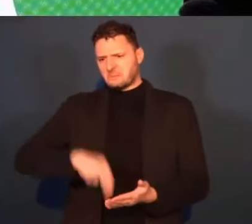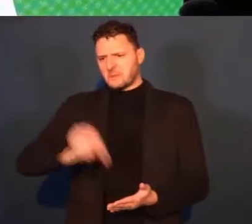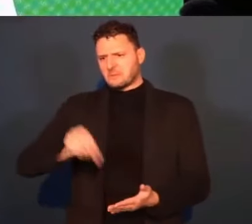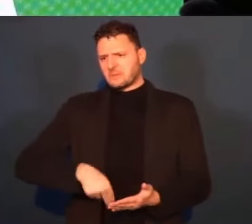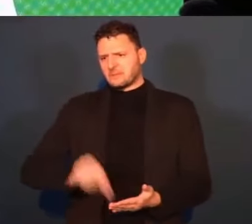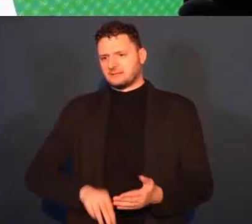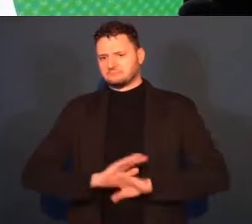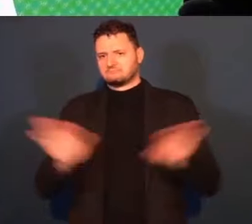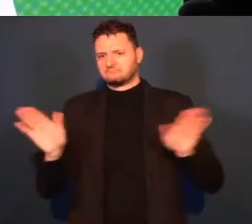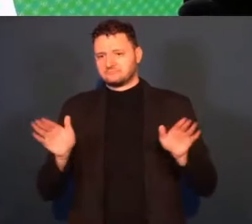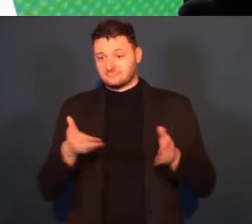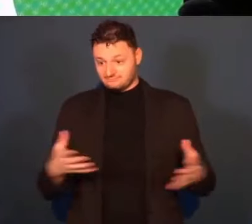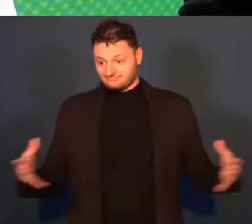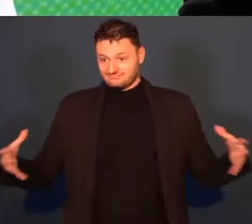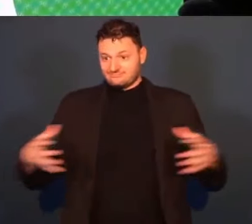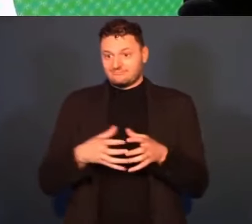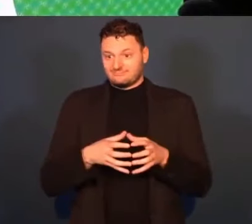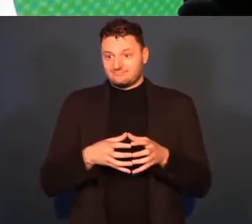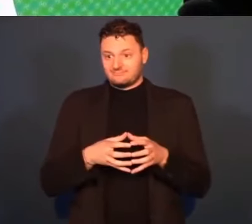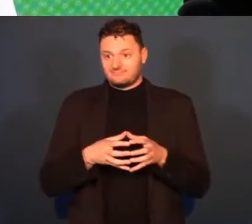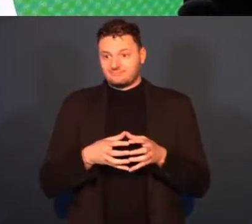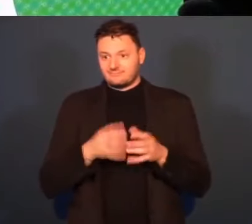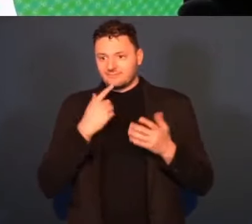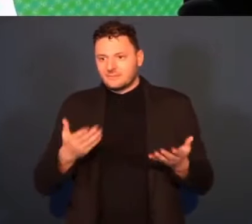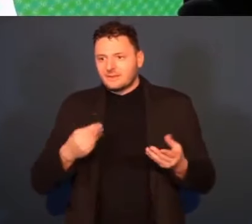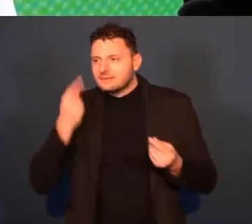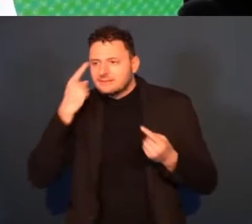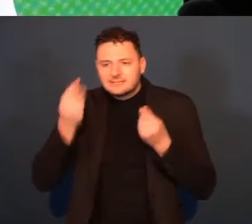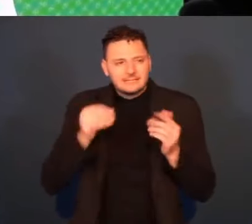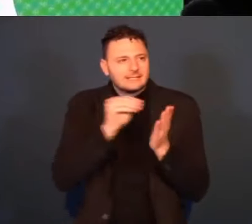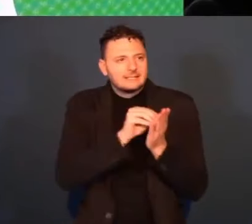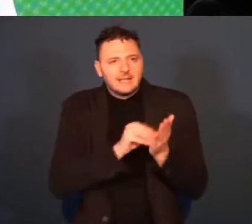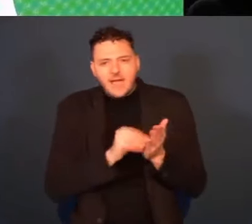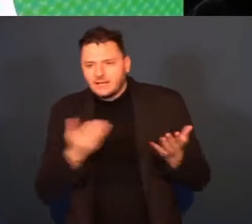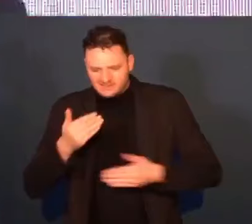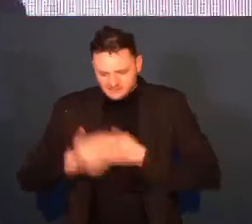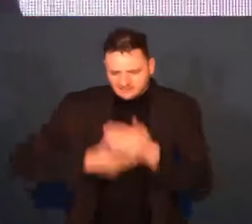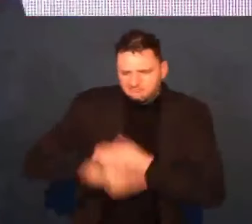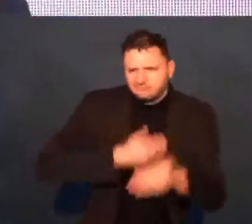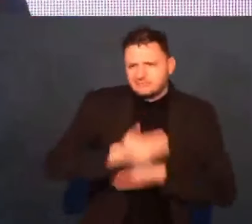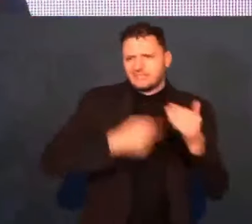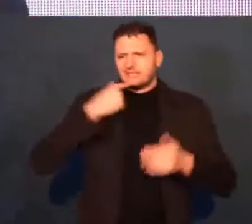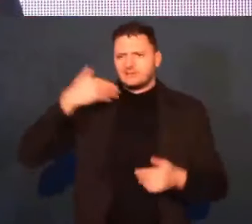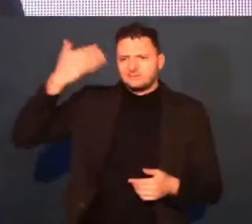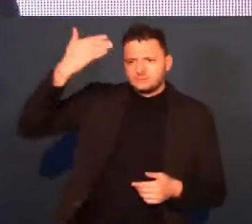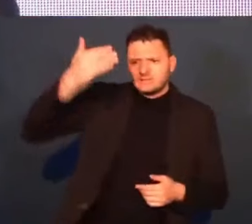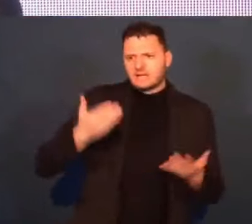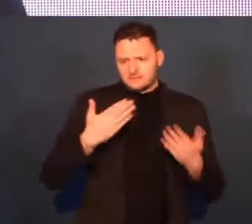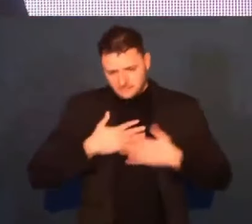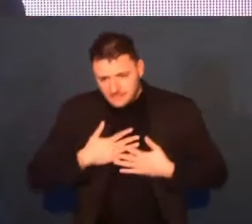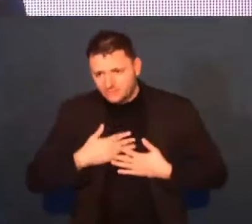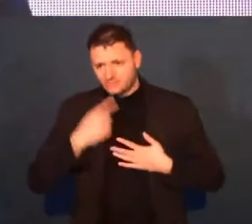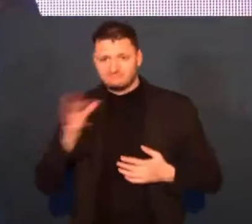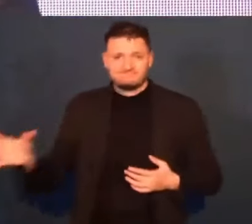Защо има стойност това, което ви предстои да направите? Защо има стойност това, което след това ще ни чака? За което ви благодаря за търпението.